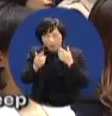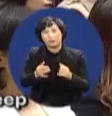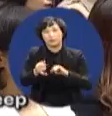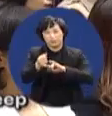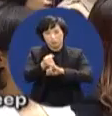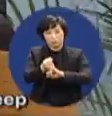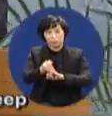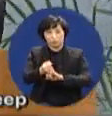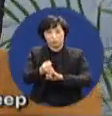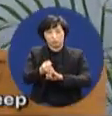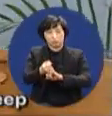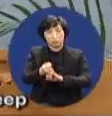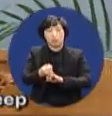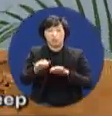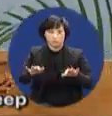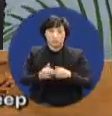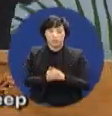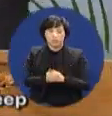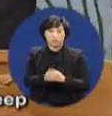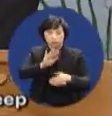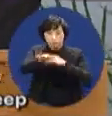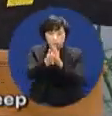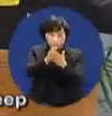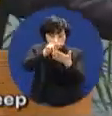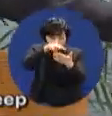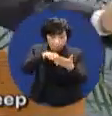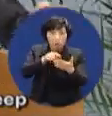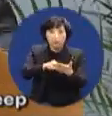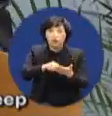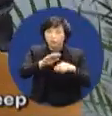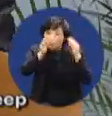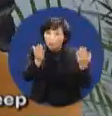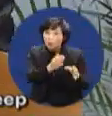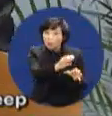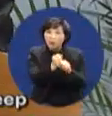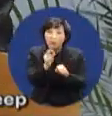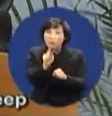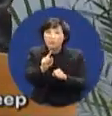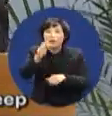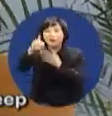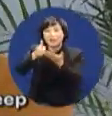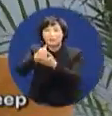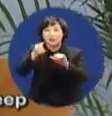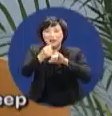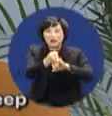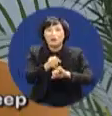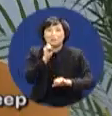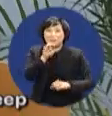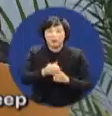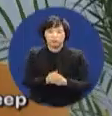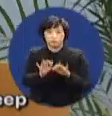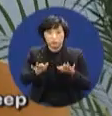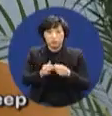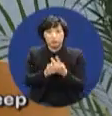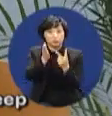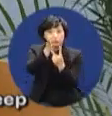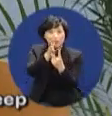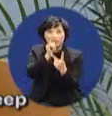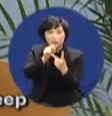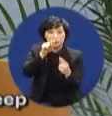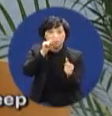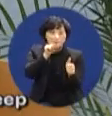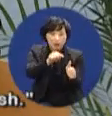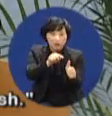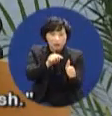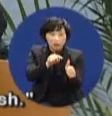분명하게 약속을 받아요. 성경을 보면 전부가 다 하나님이 약속하신 말씀은 하라,